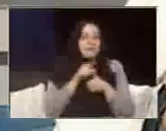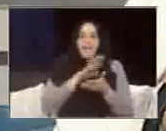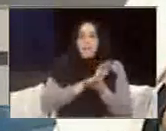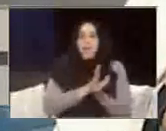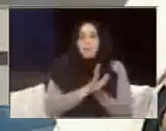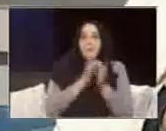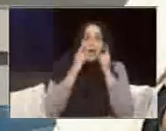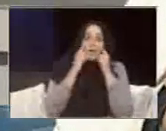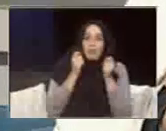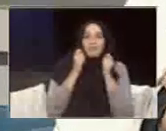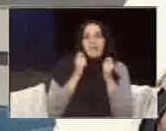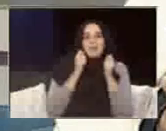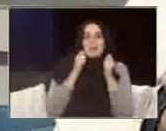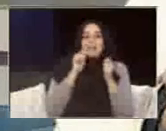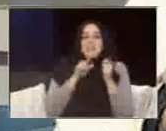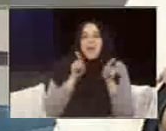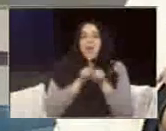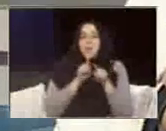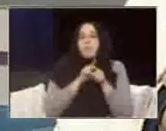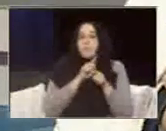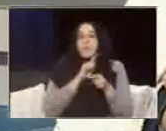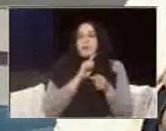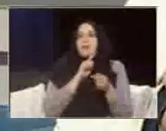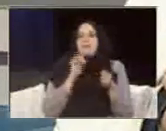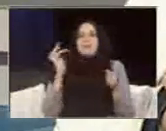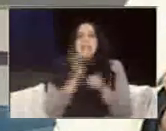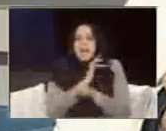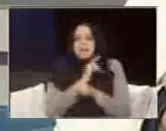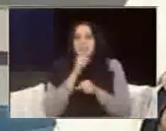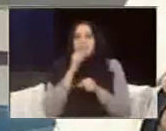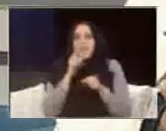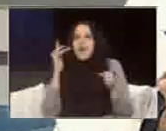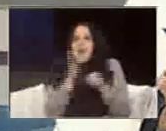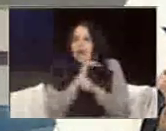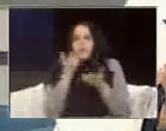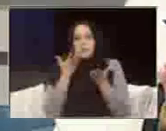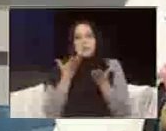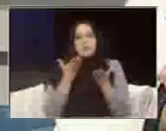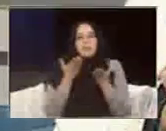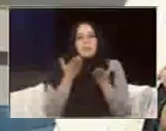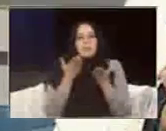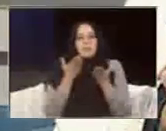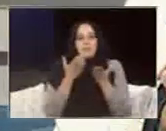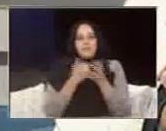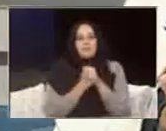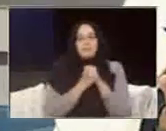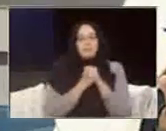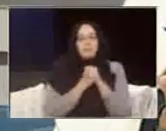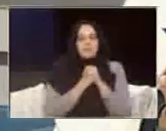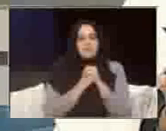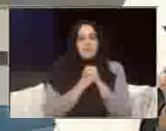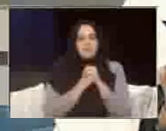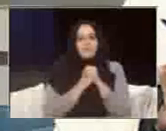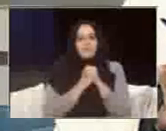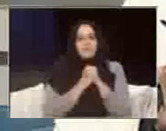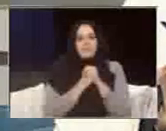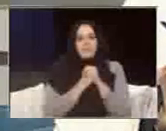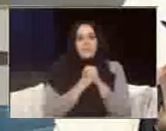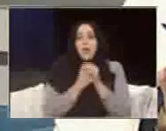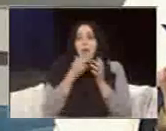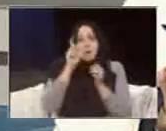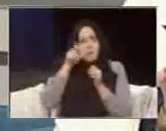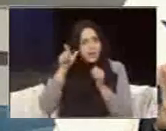ظلم، هذه خيانة، هذا خداع، هذا غدر، قولي ما شئتي. وفيه النوع الناس